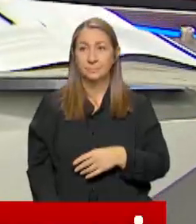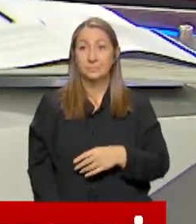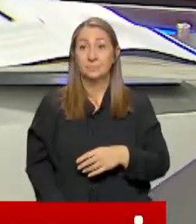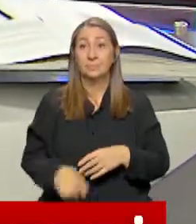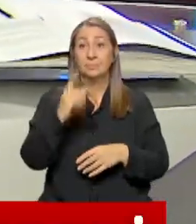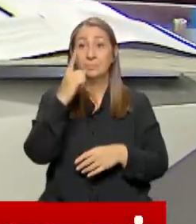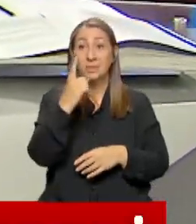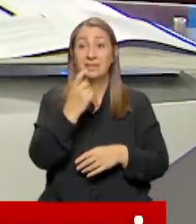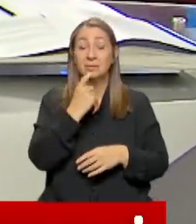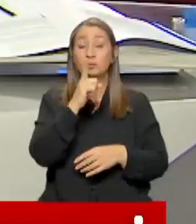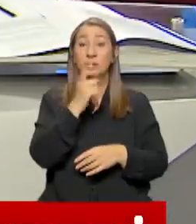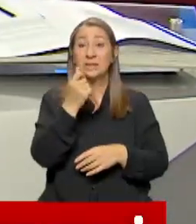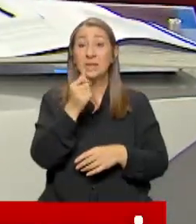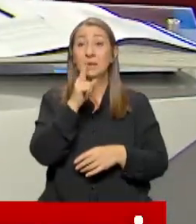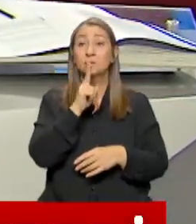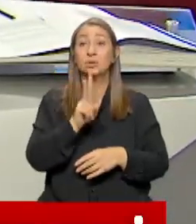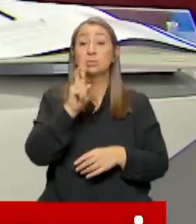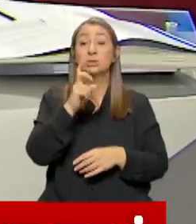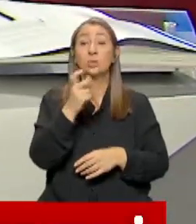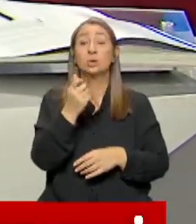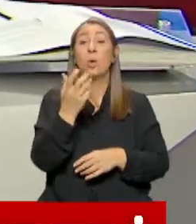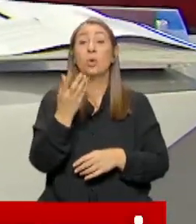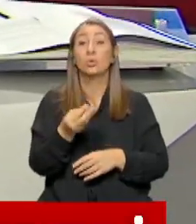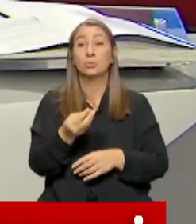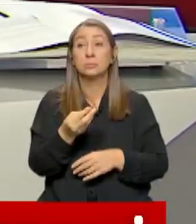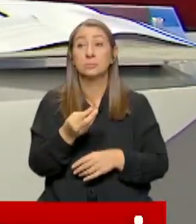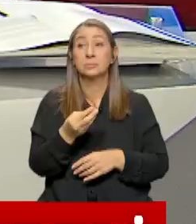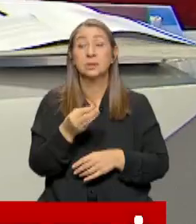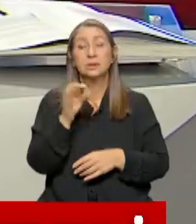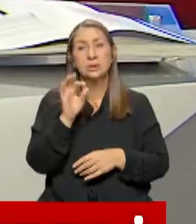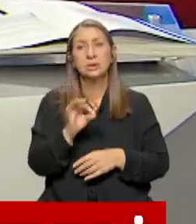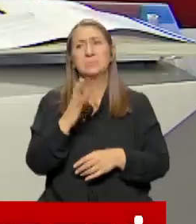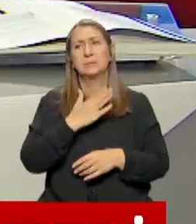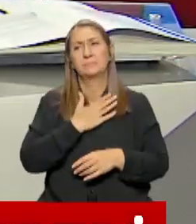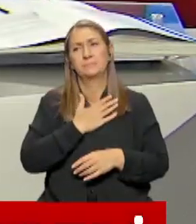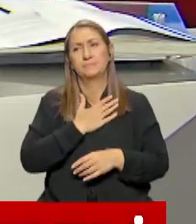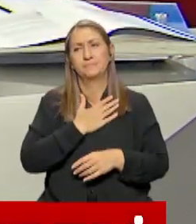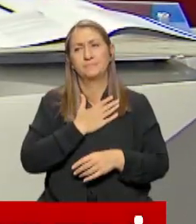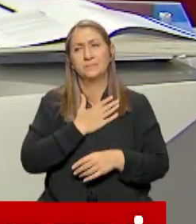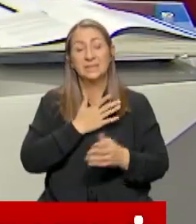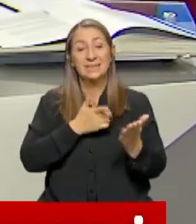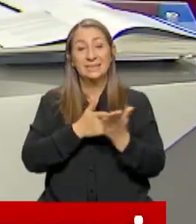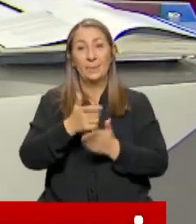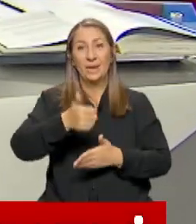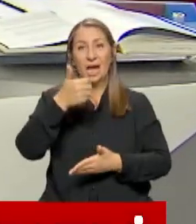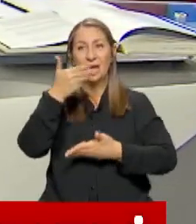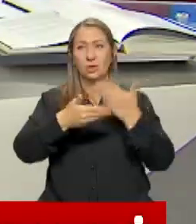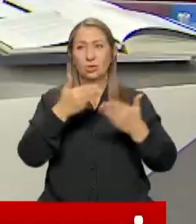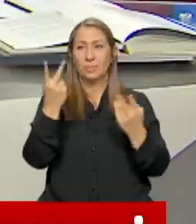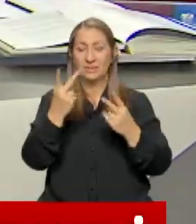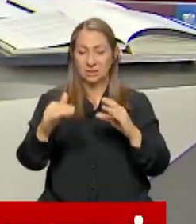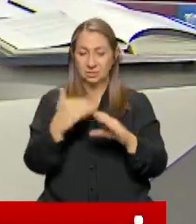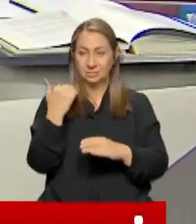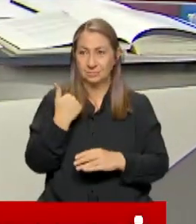bir yılda 100 liralık gıda 279 lira oldu şimdi Tarım Bakanı anlatıyor ya bir mesaj